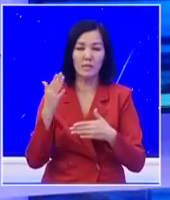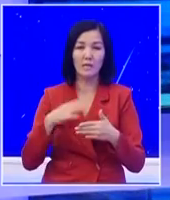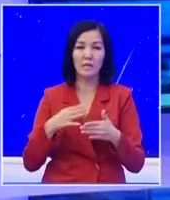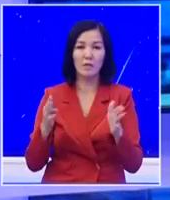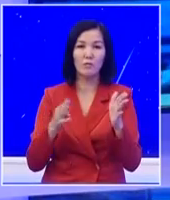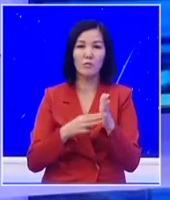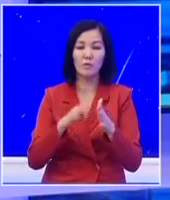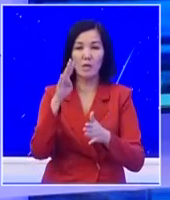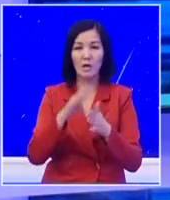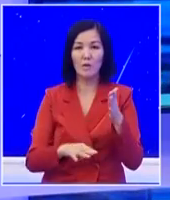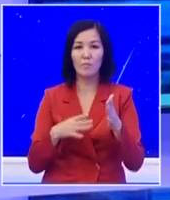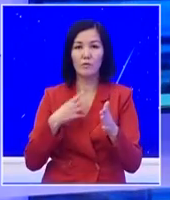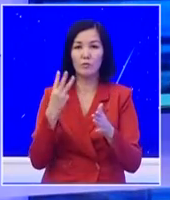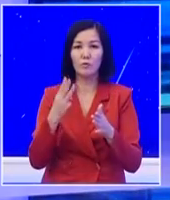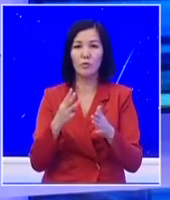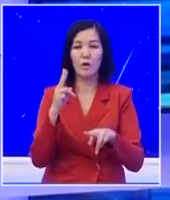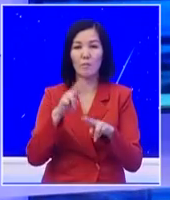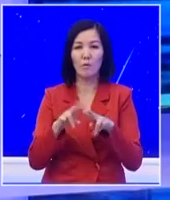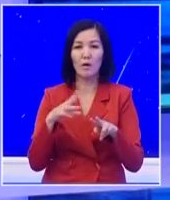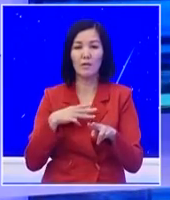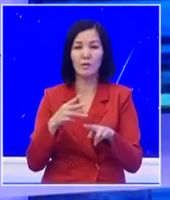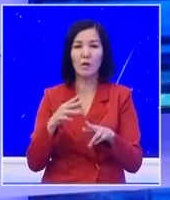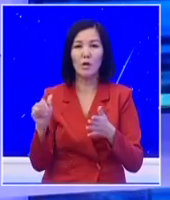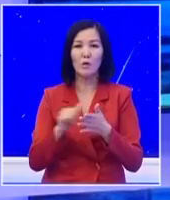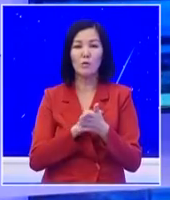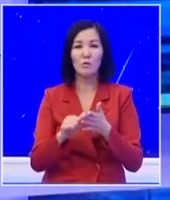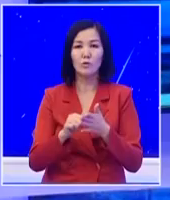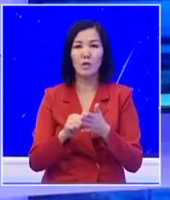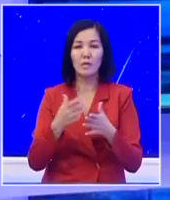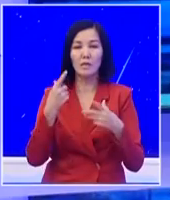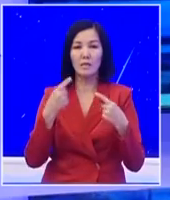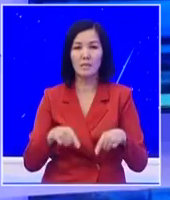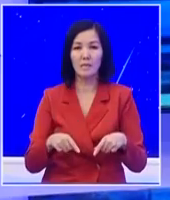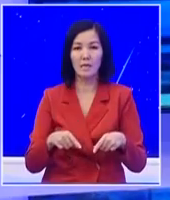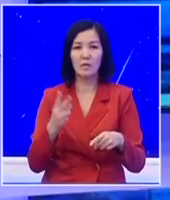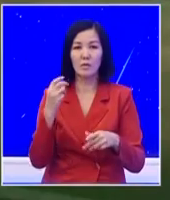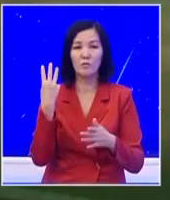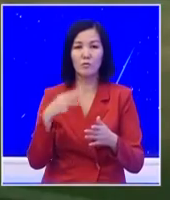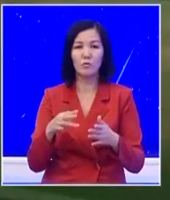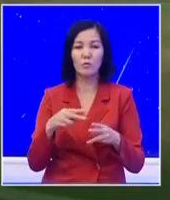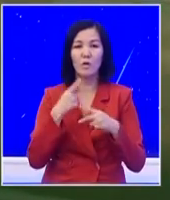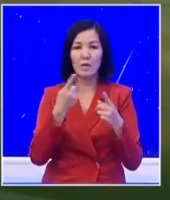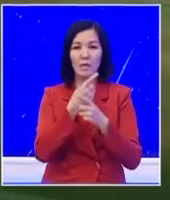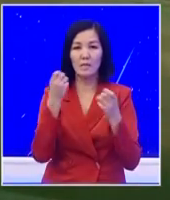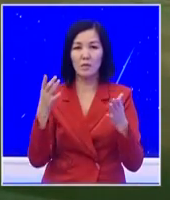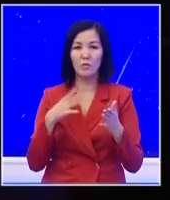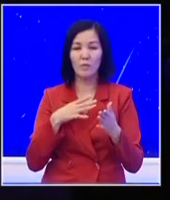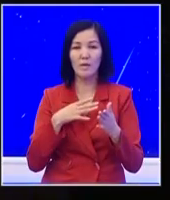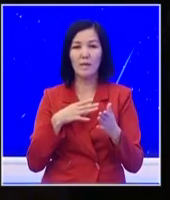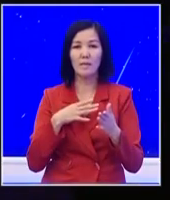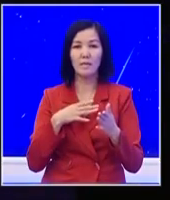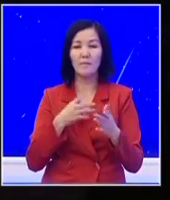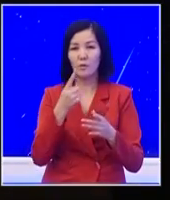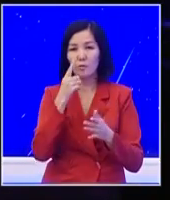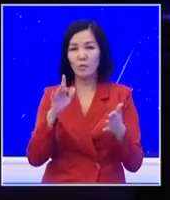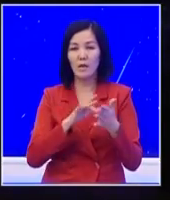тартылды. 9-ына айыппұл салынып, 3-еуі қамауға алынды. 10 құжат қысқартылды. 230-ына ескерту берілді. Сонымен